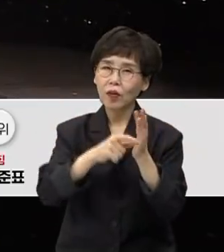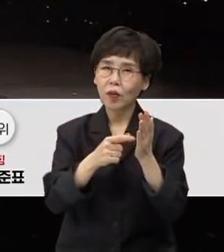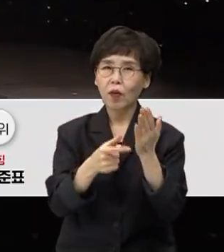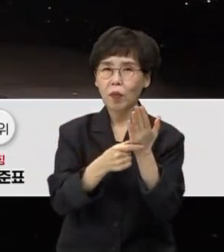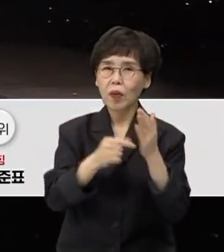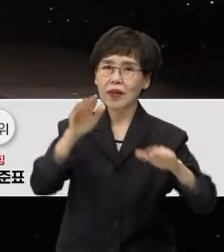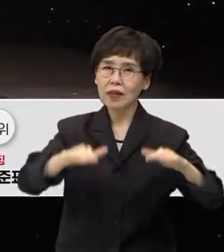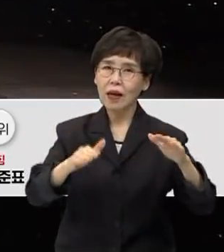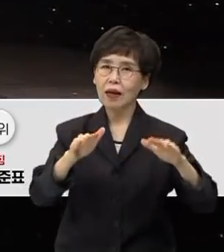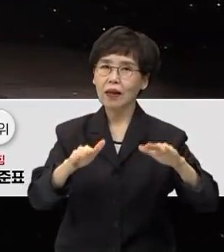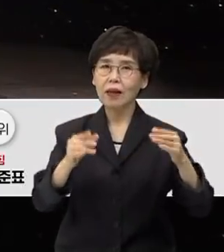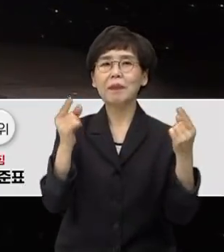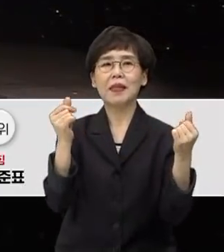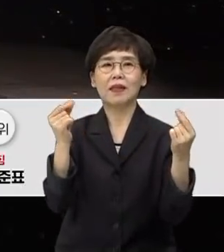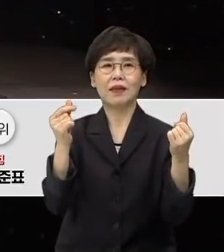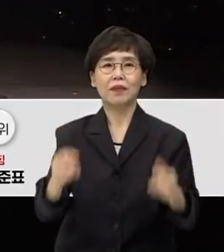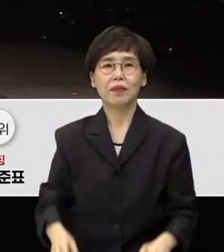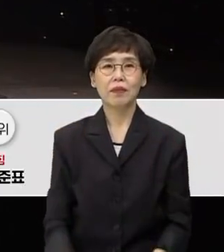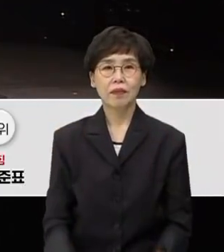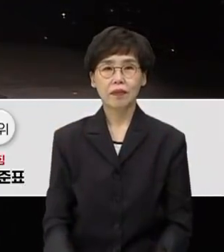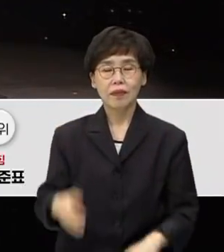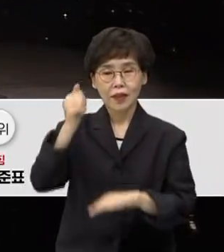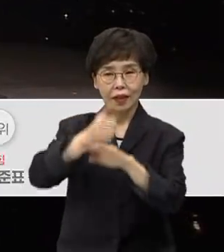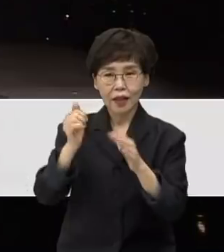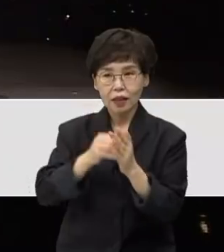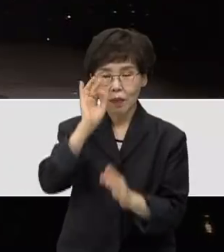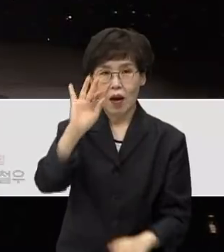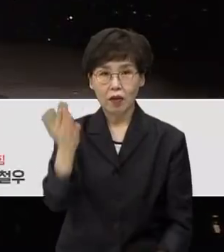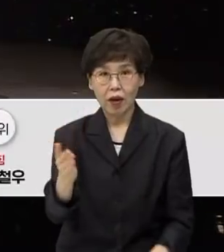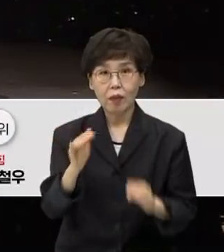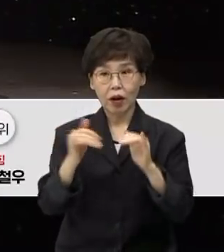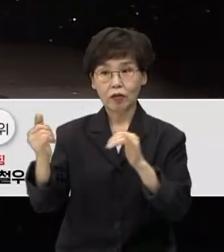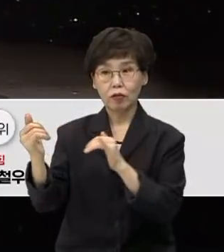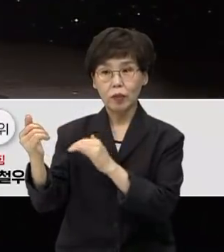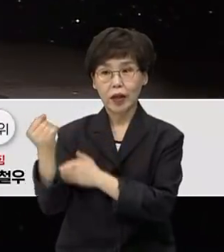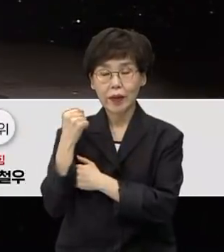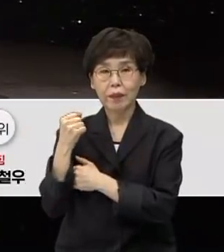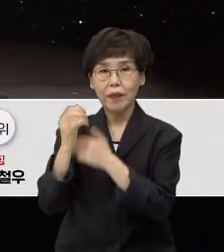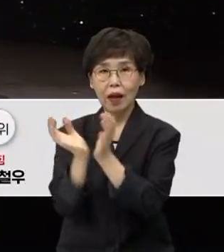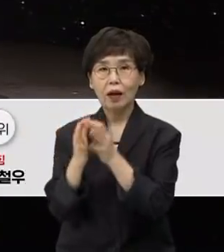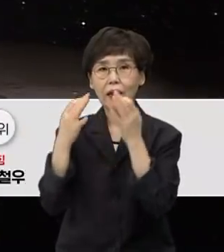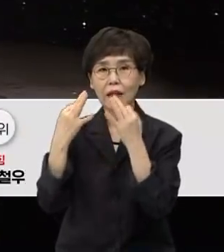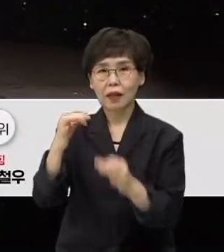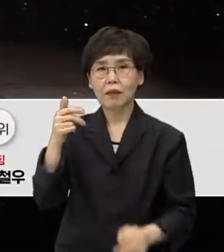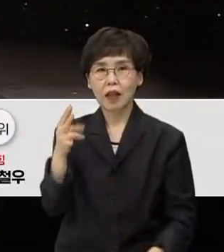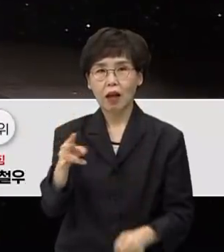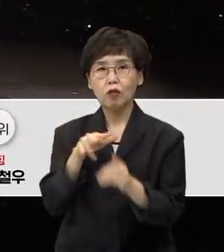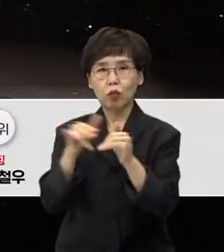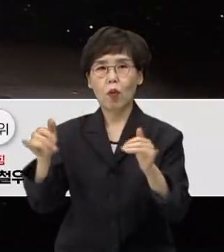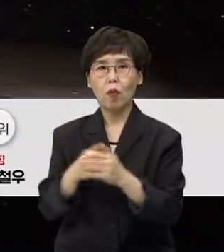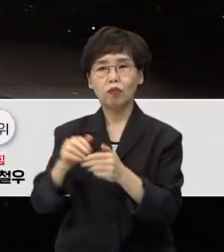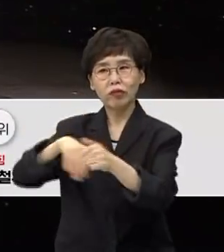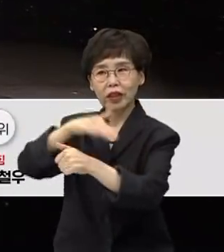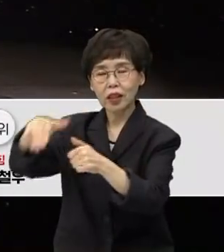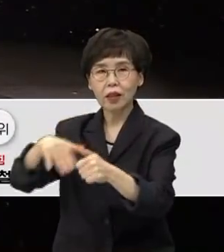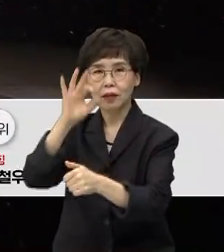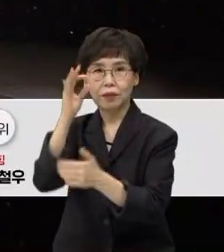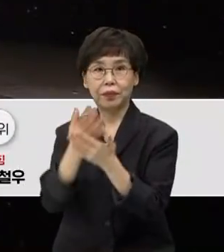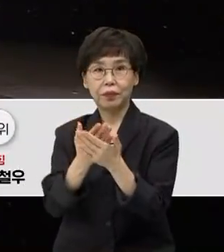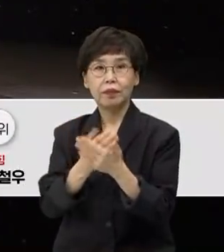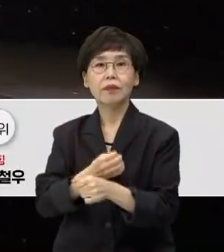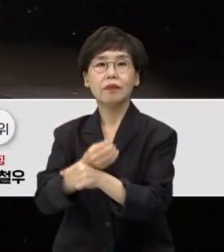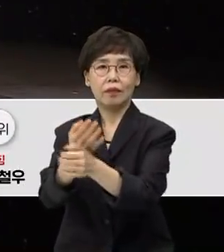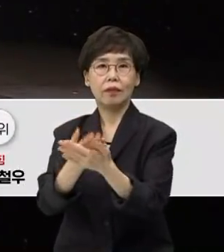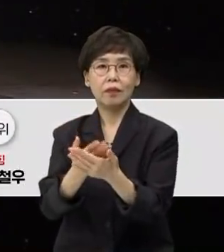걸로 출구조사 결과 나왔습니다. 좀 끝까지 지켜보셔야 할 것 같습니다. 그럼 이번에 국민의힘 김은혜 후보 쪽 분위기 알아보죠. 자, 홍영재 기자 그쪽 상황